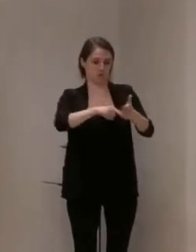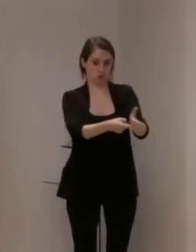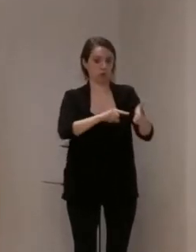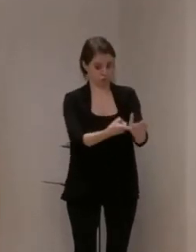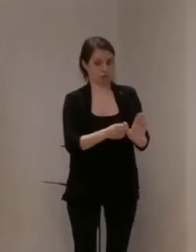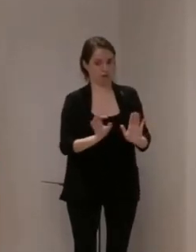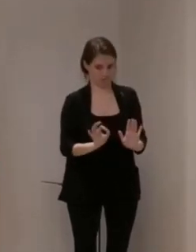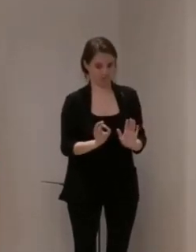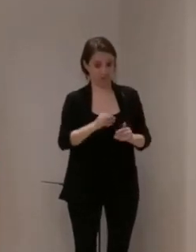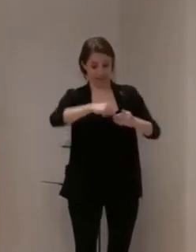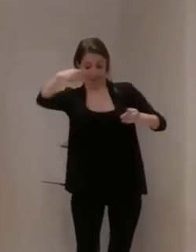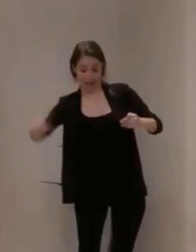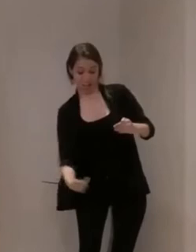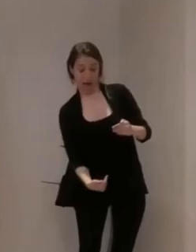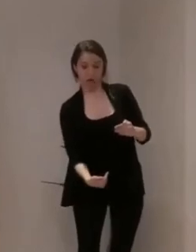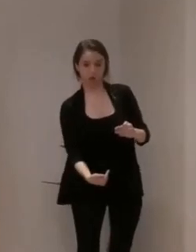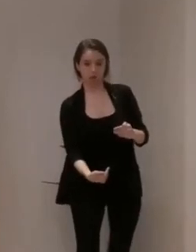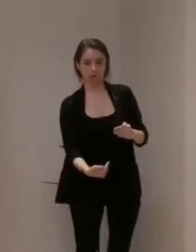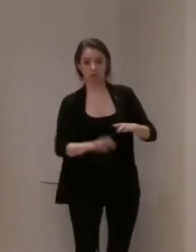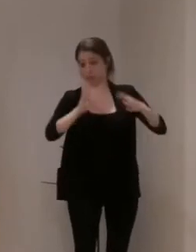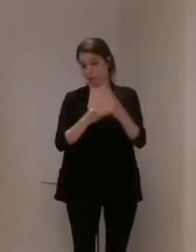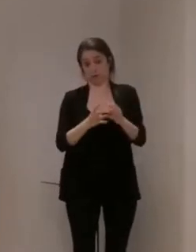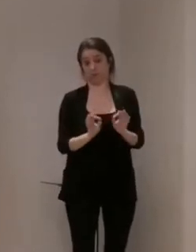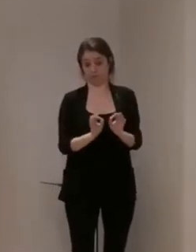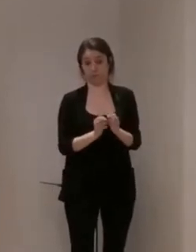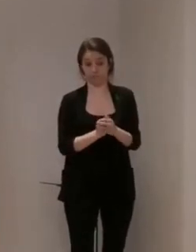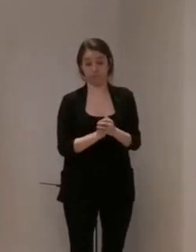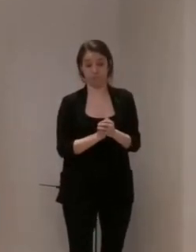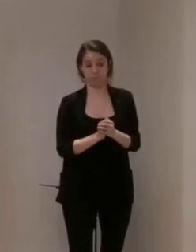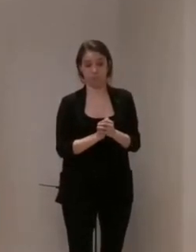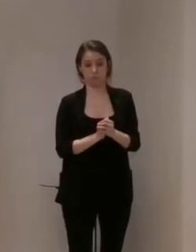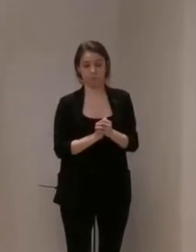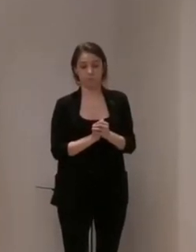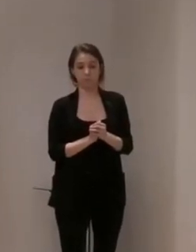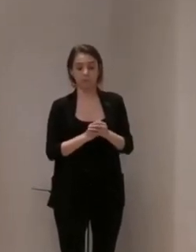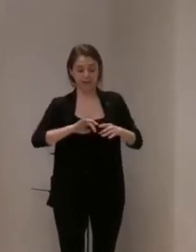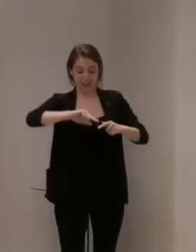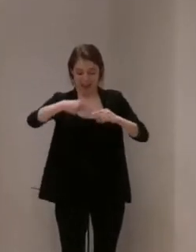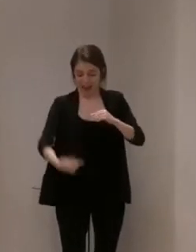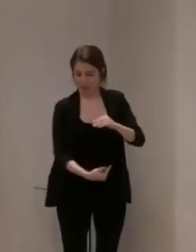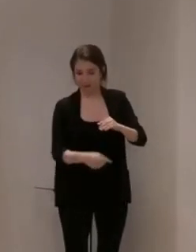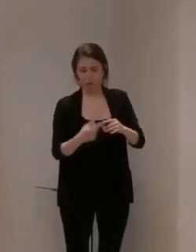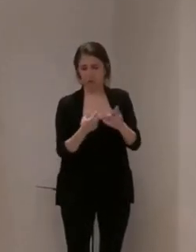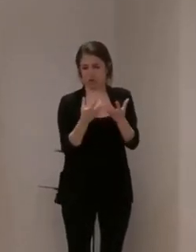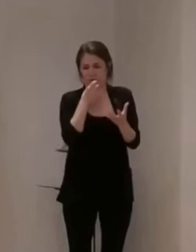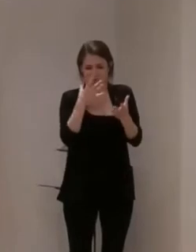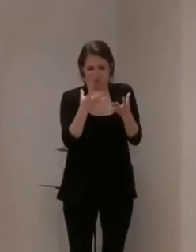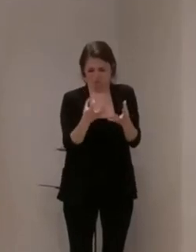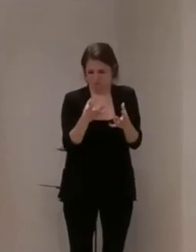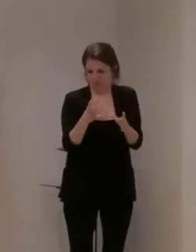I als soterranis hi havia les barjoles. Eren les barjoles que eren humides, sense cap mena